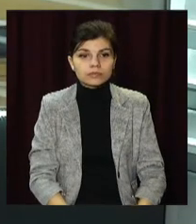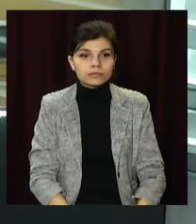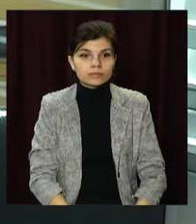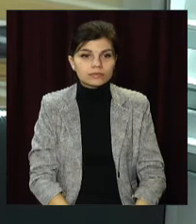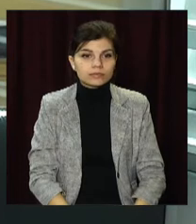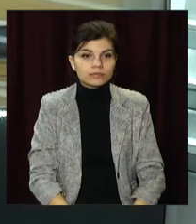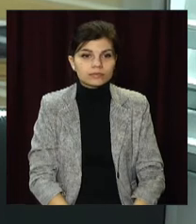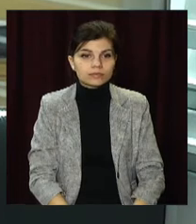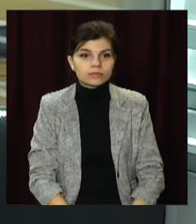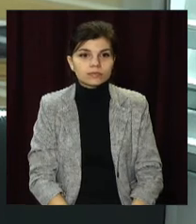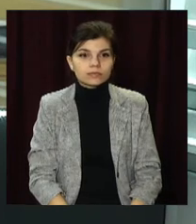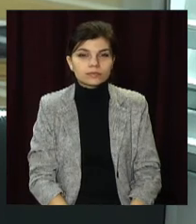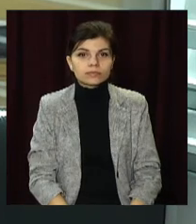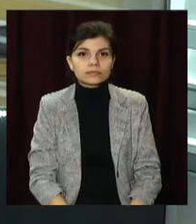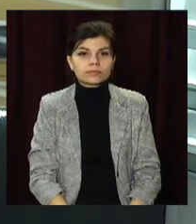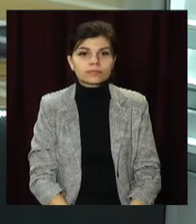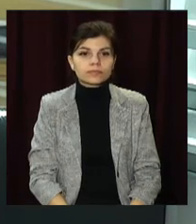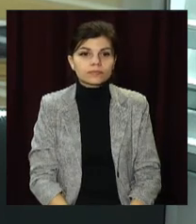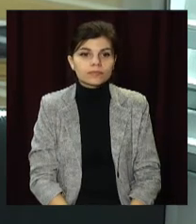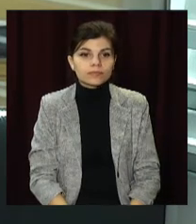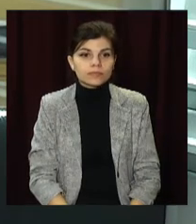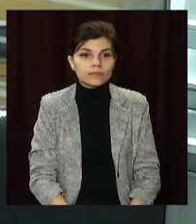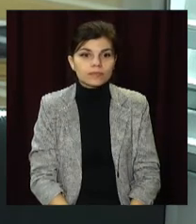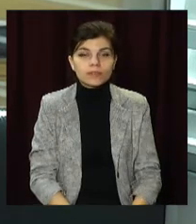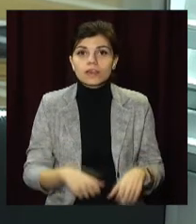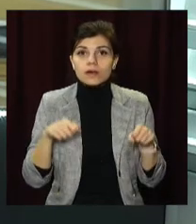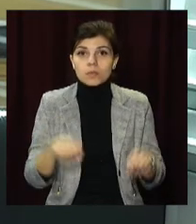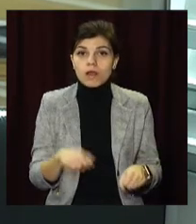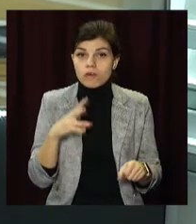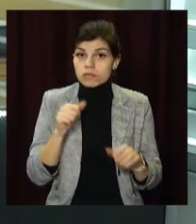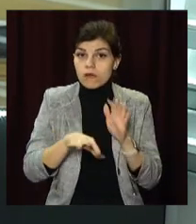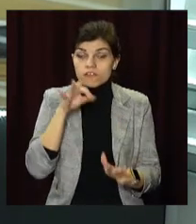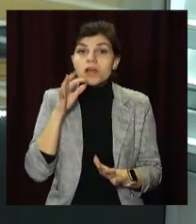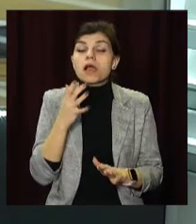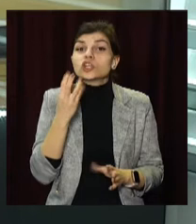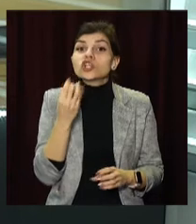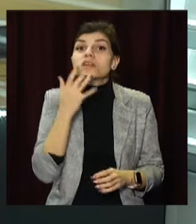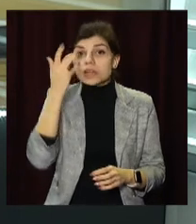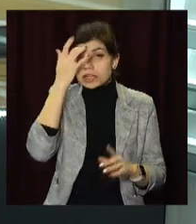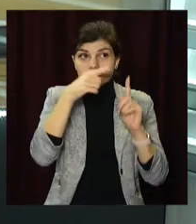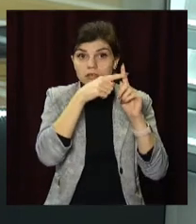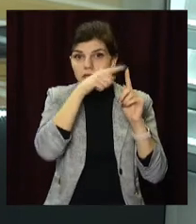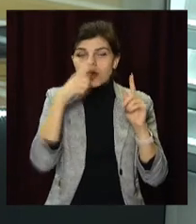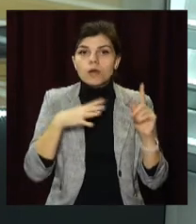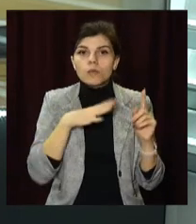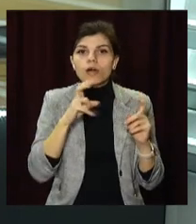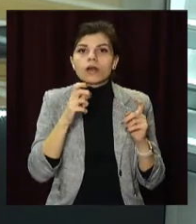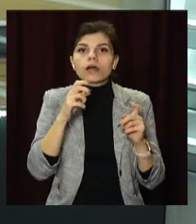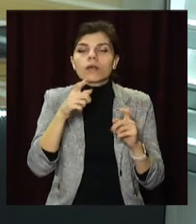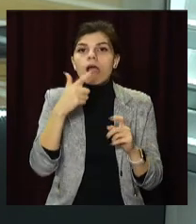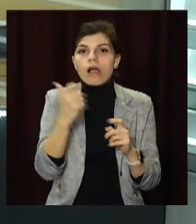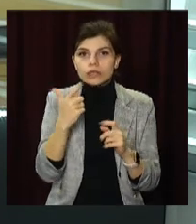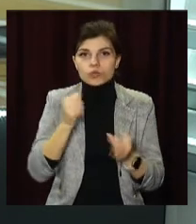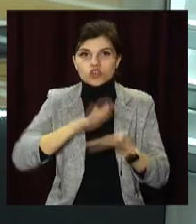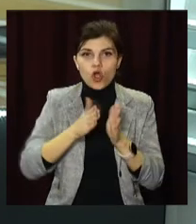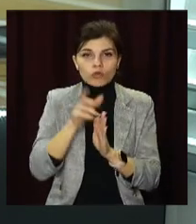Право на вибір. Ще влітку в Україні почав діяти ринок газу. Це значить, що споживачі зможуть обрати самостійно компанію постачальника